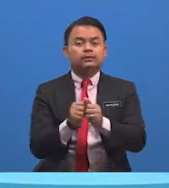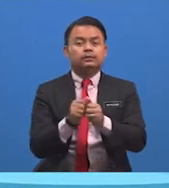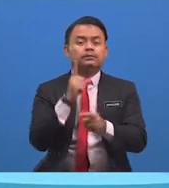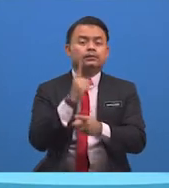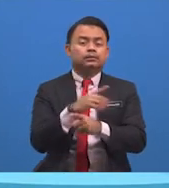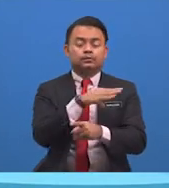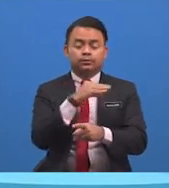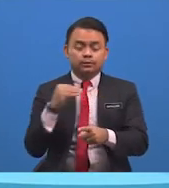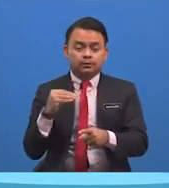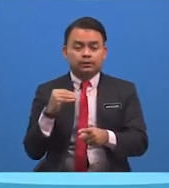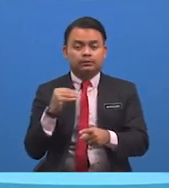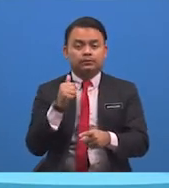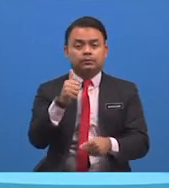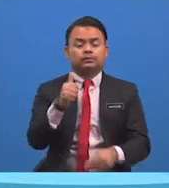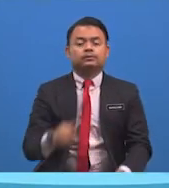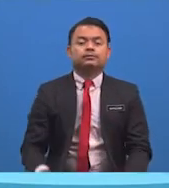lengkap.